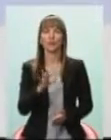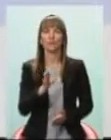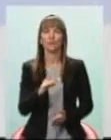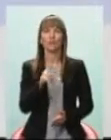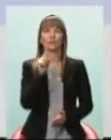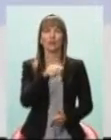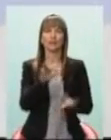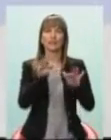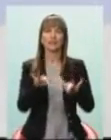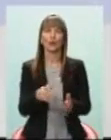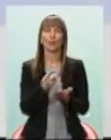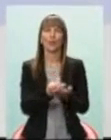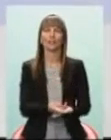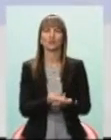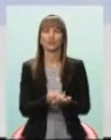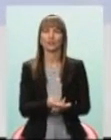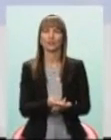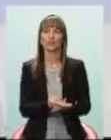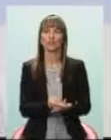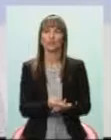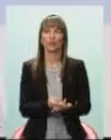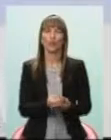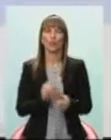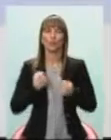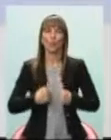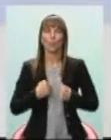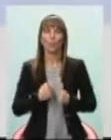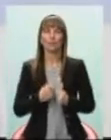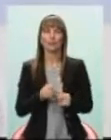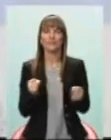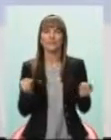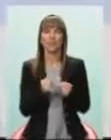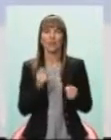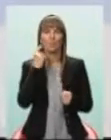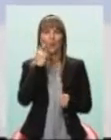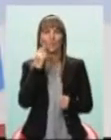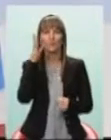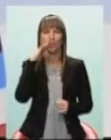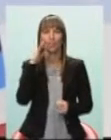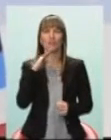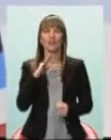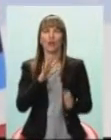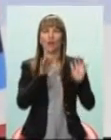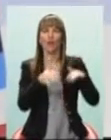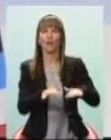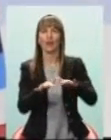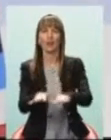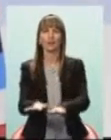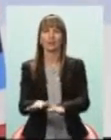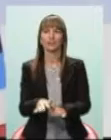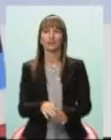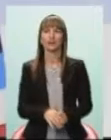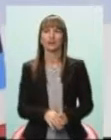снегу валяются, купаются в ледяных морях, океанах. Пингвины любят